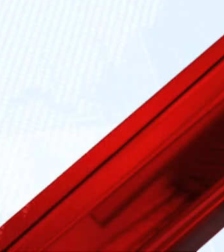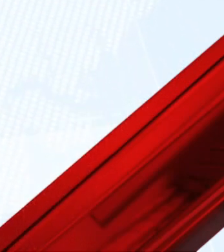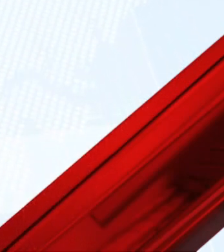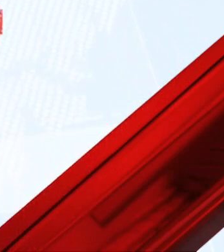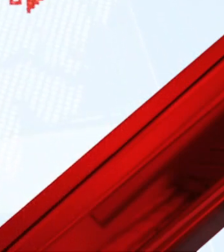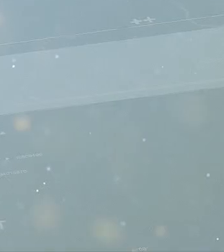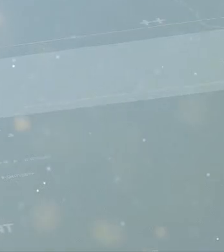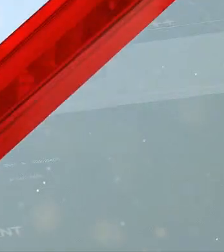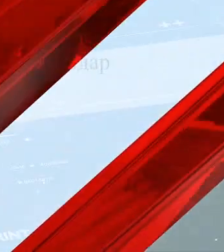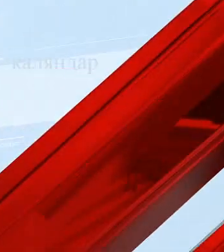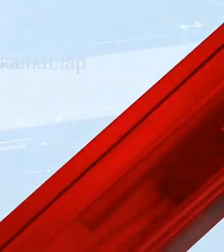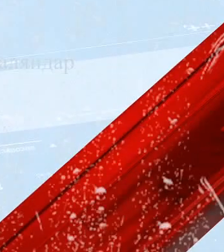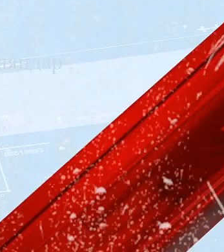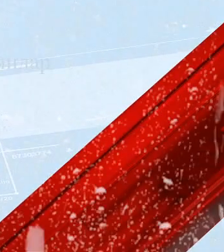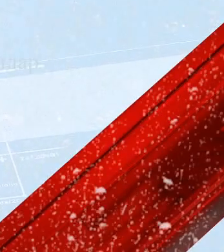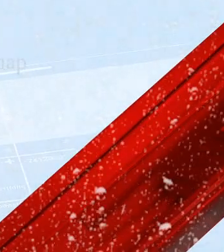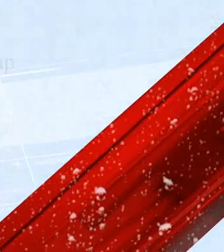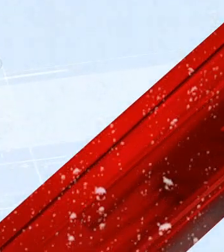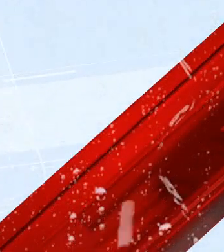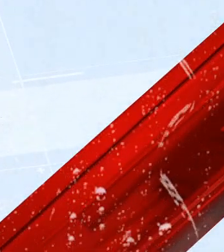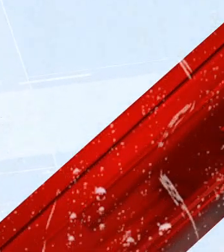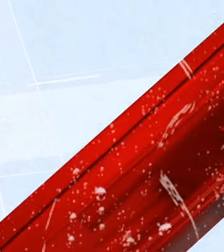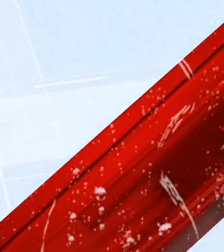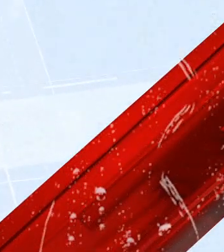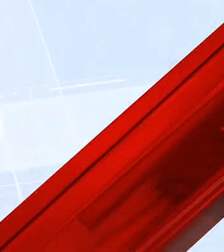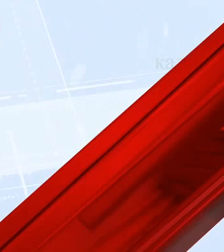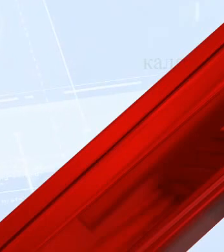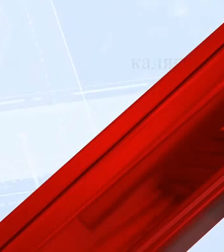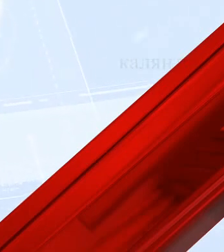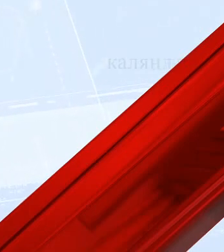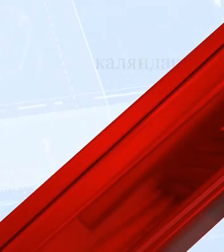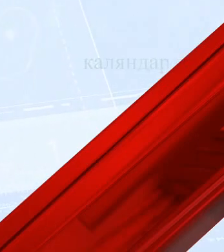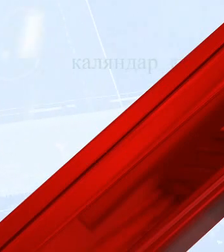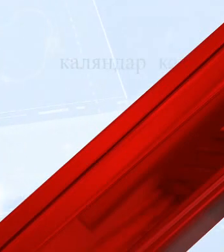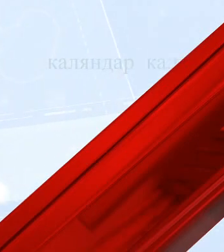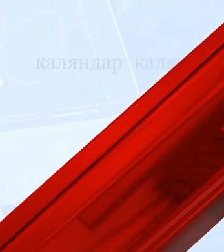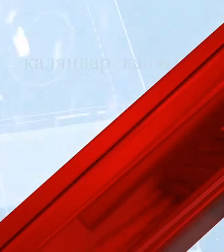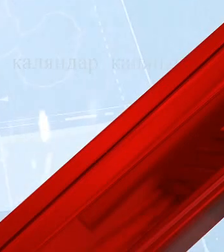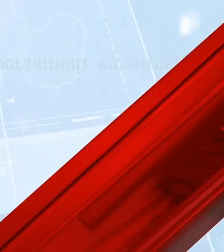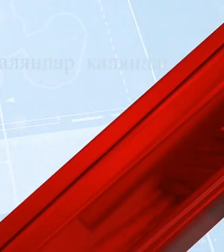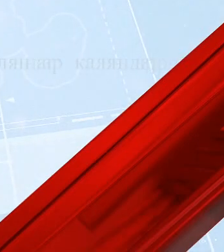Thank you.